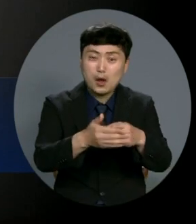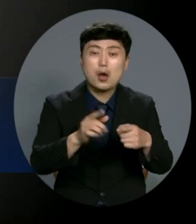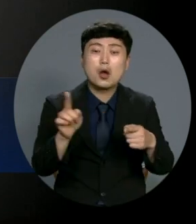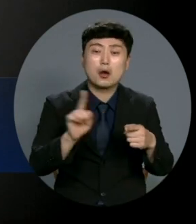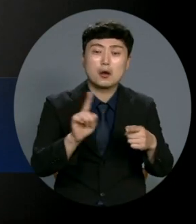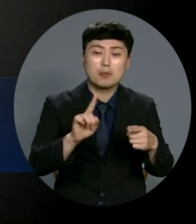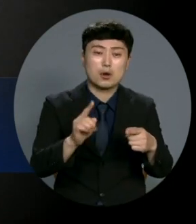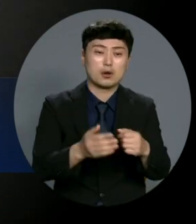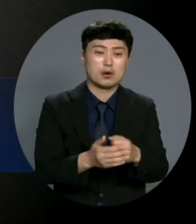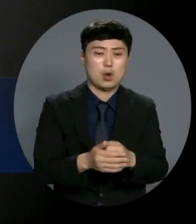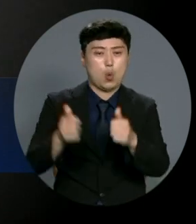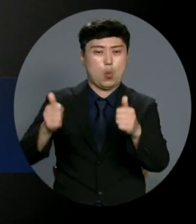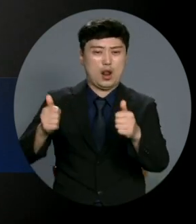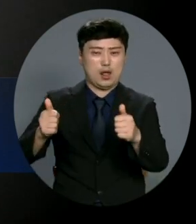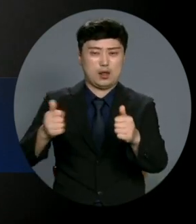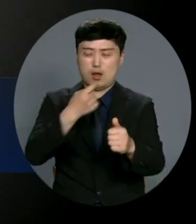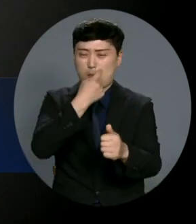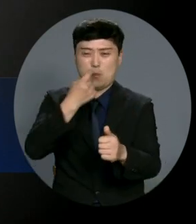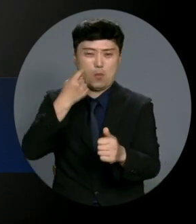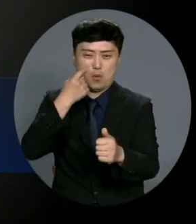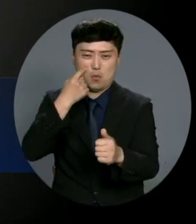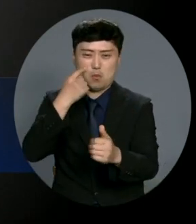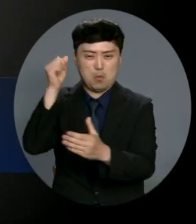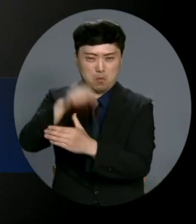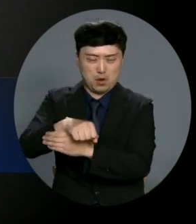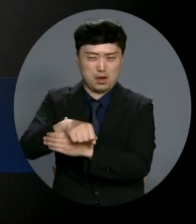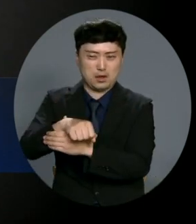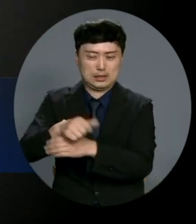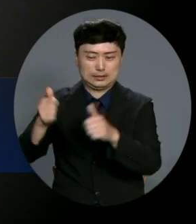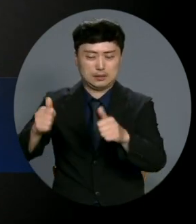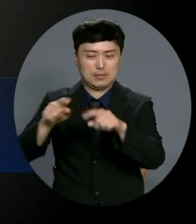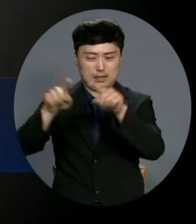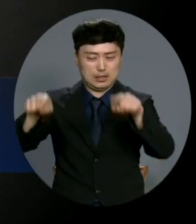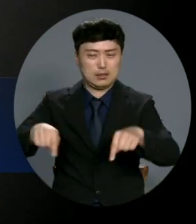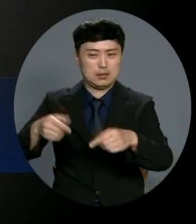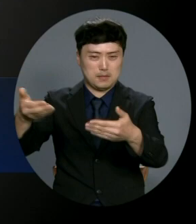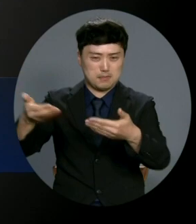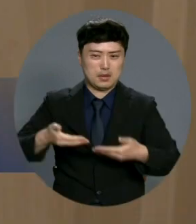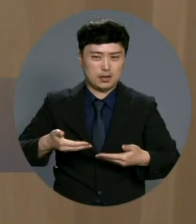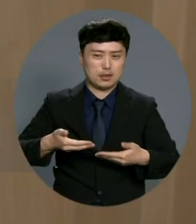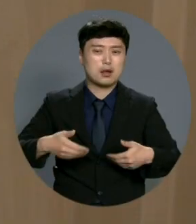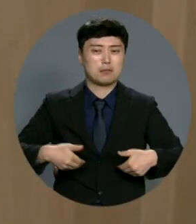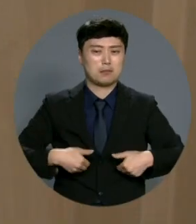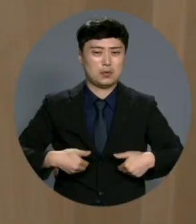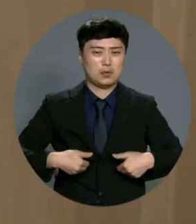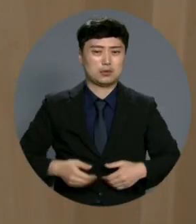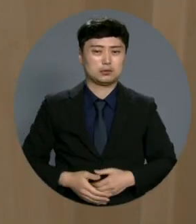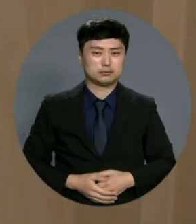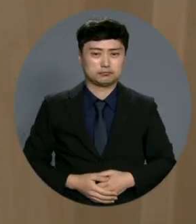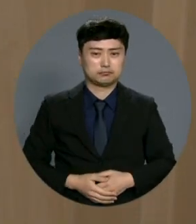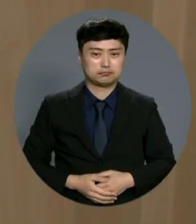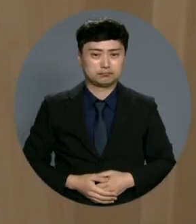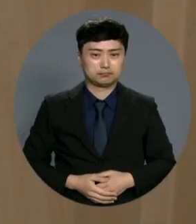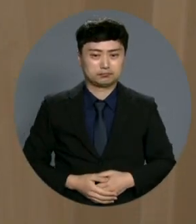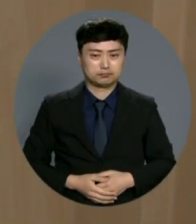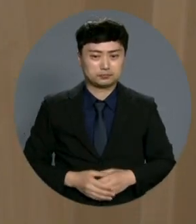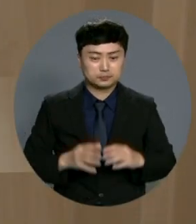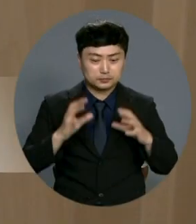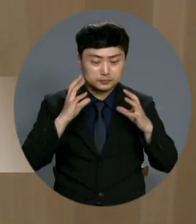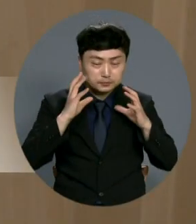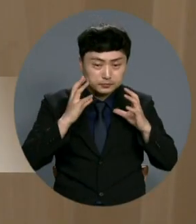기준시도는 주소지를 관한 가정법원을 확인을 재판을 받아 가지고 출생신고를 하지